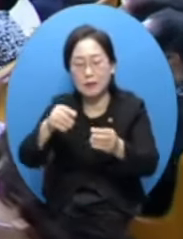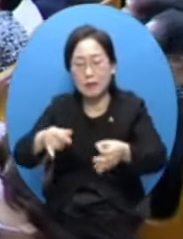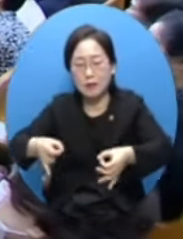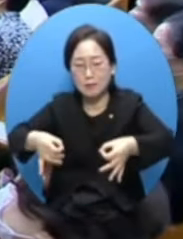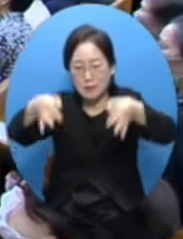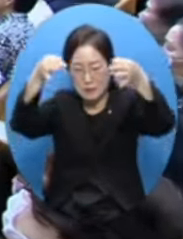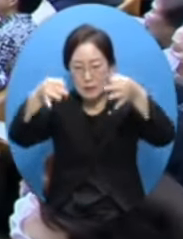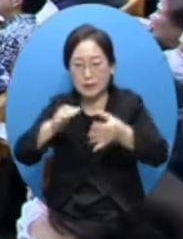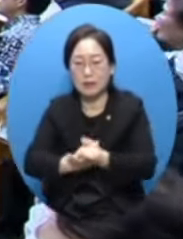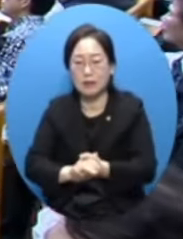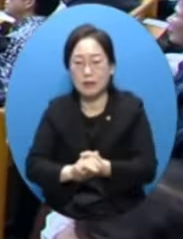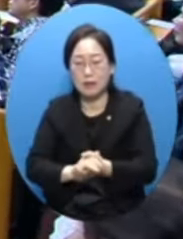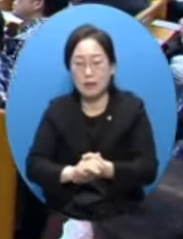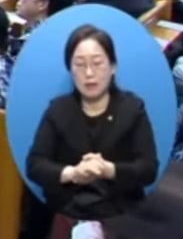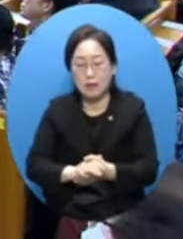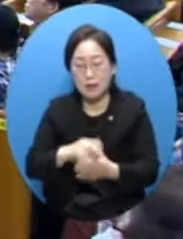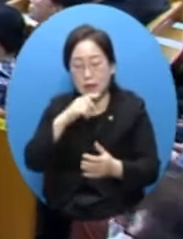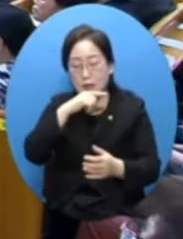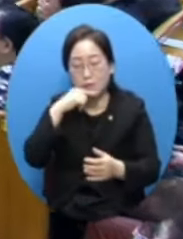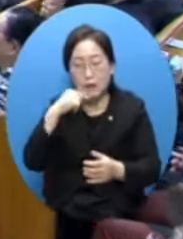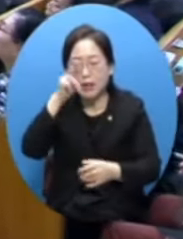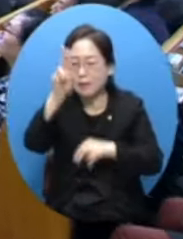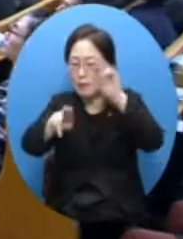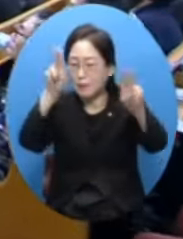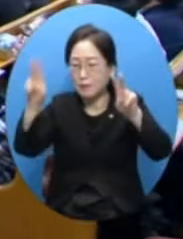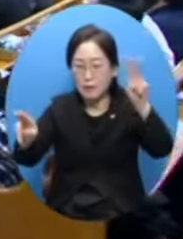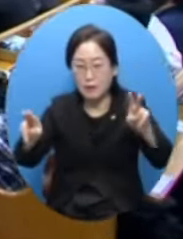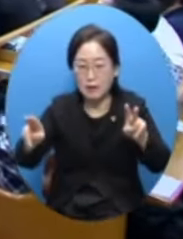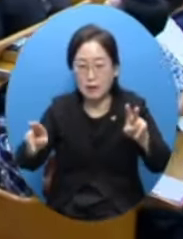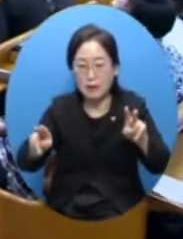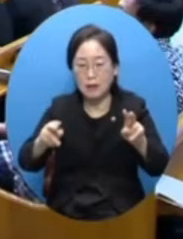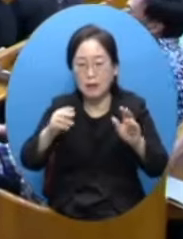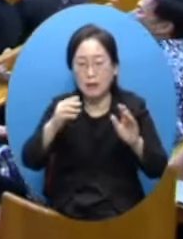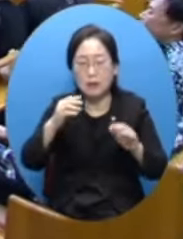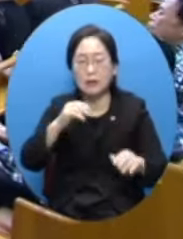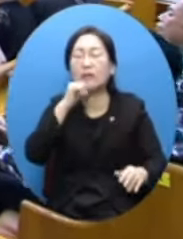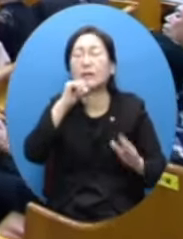붙고 달동네 환자집에서 살아야 됐습니다.